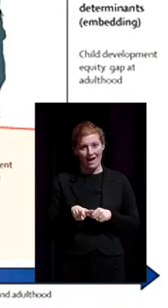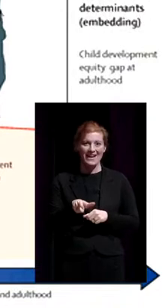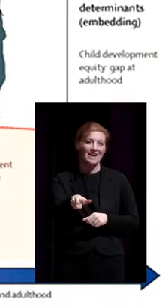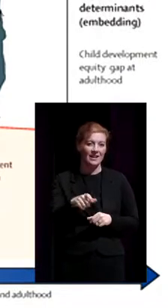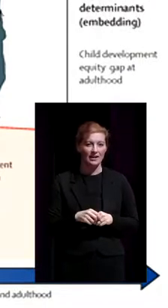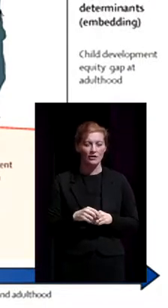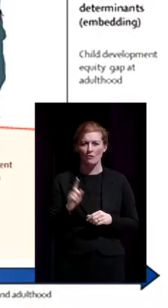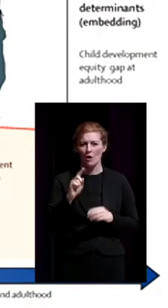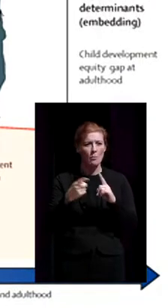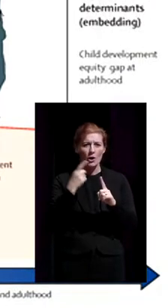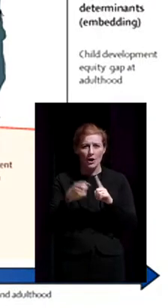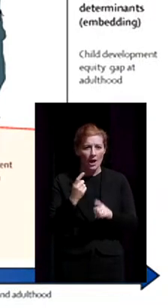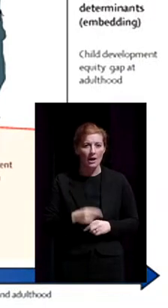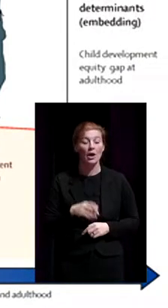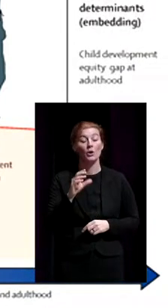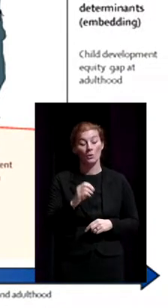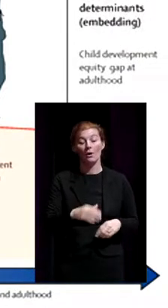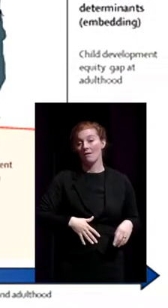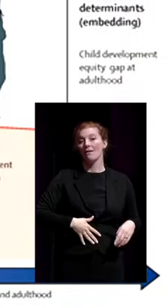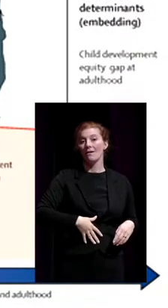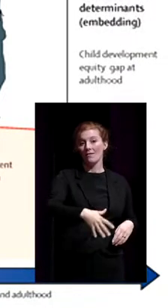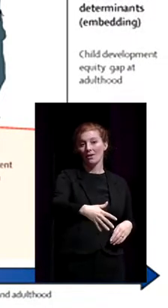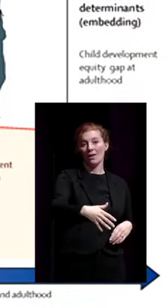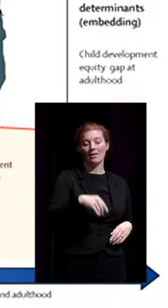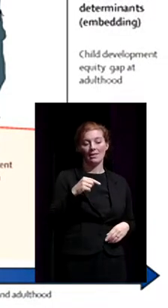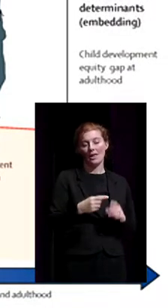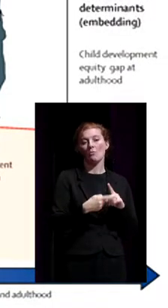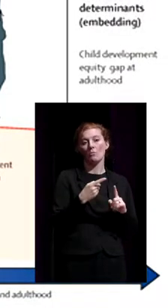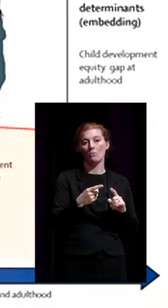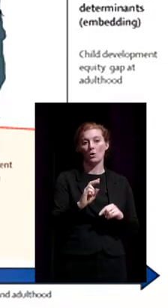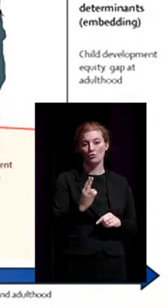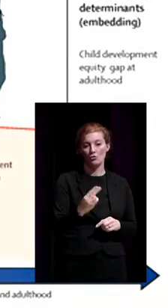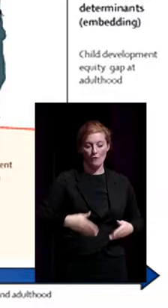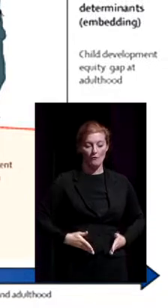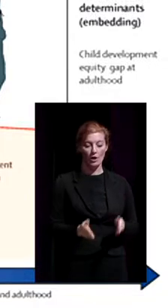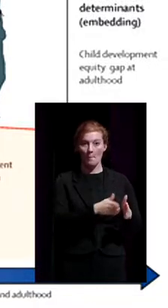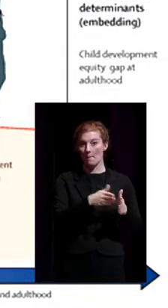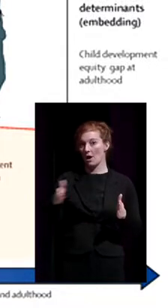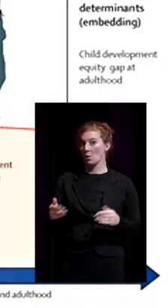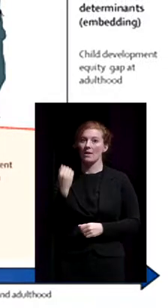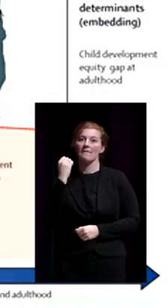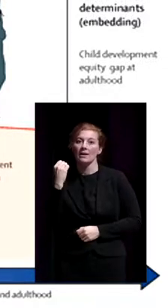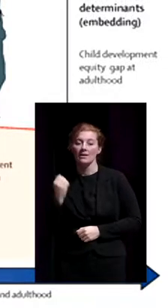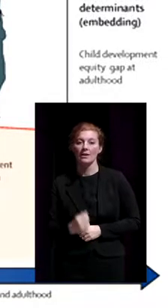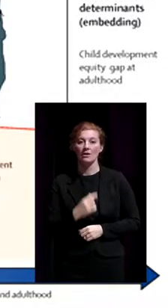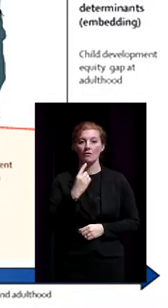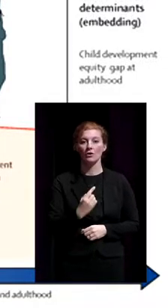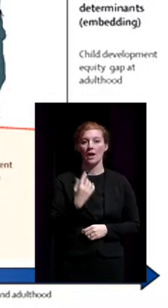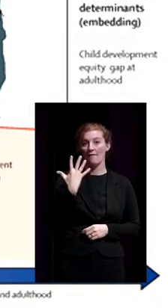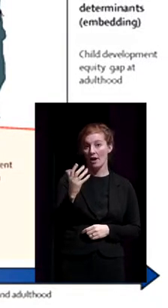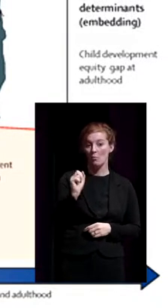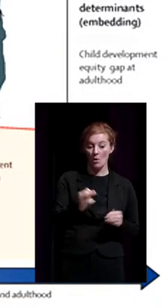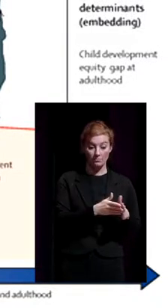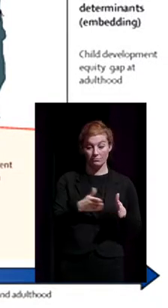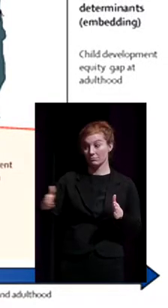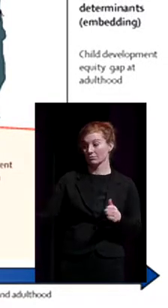barns hälsa och utveckling redan under graviditeten. Nyföddhetsperioden är viktig, de första 5 åren,